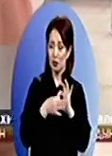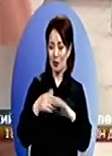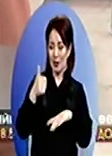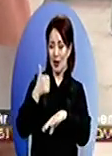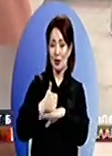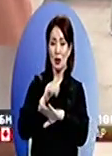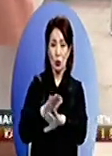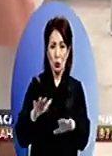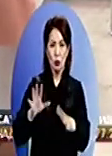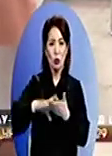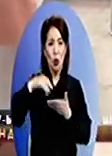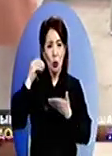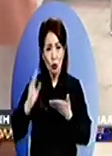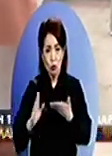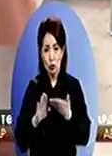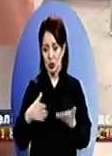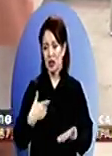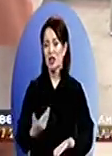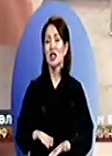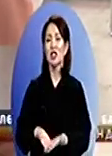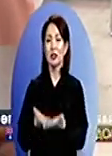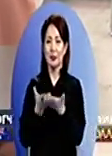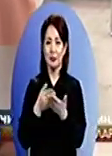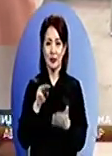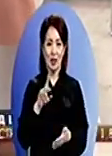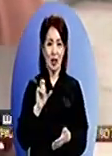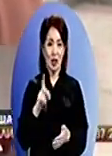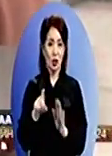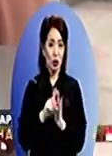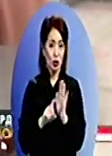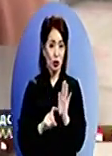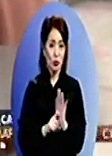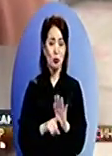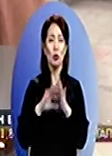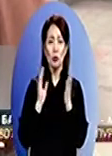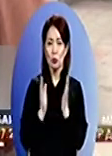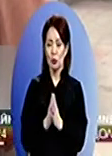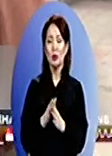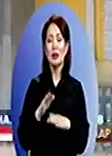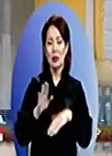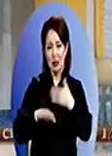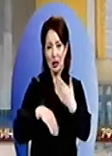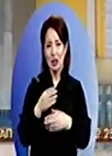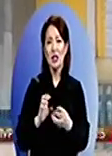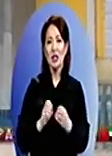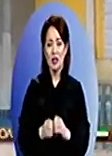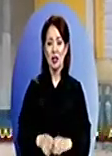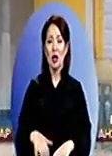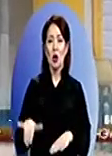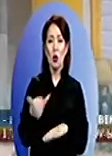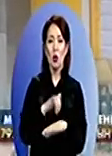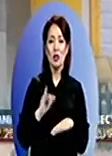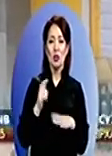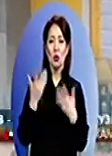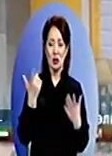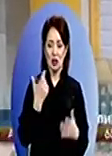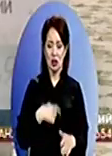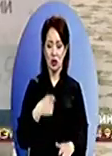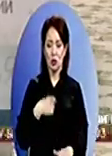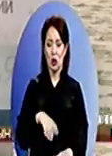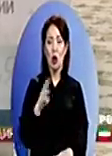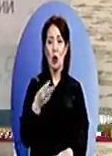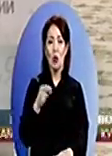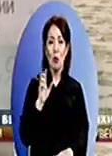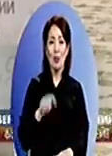сурагчдыг оюутнуудыг дэмжихийн дэмжлэгийг тэтгэлэг хөтөлбөр энэ бүх юмнуудыг цаашдаа үргэлжлүүлнэ. Улсын хурлын гишүүн Мөнхбат мөн хашаат